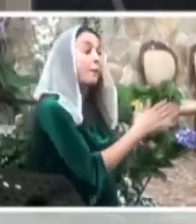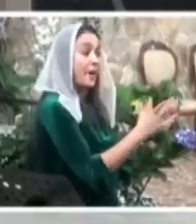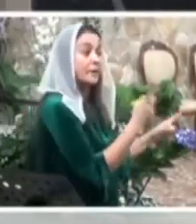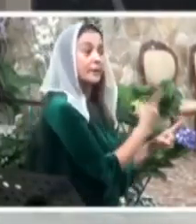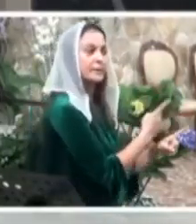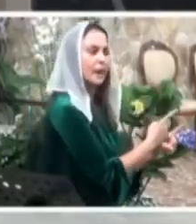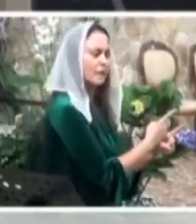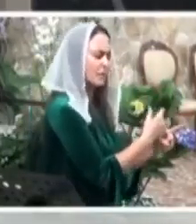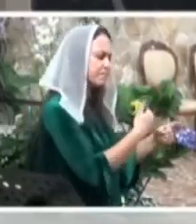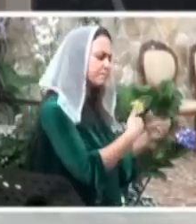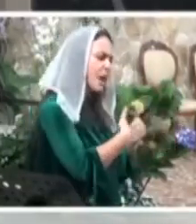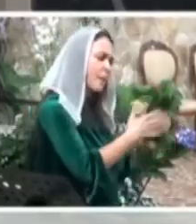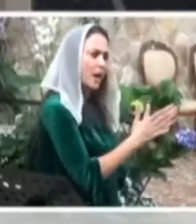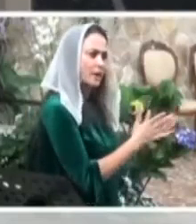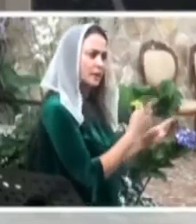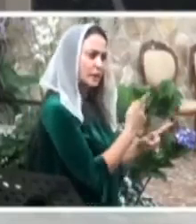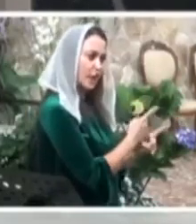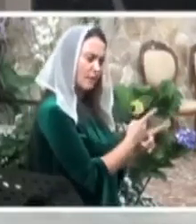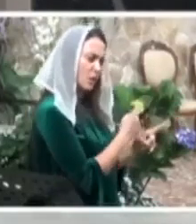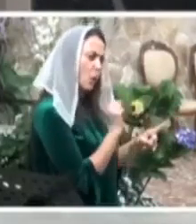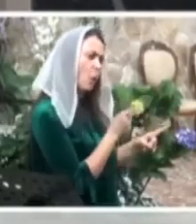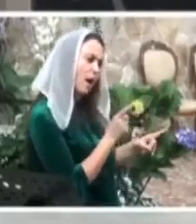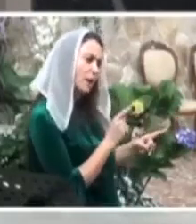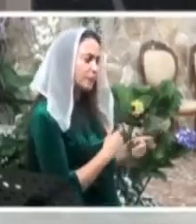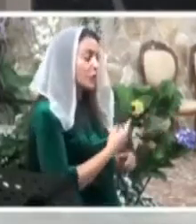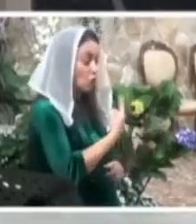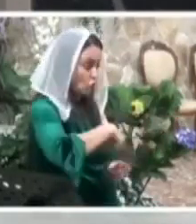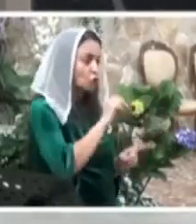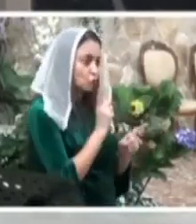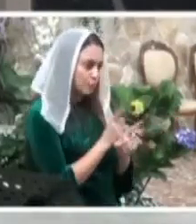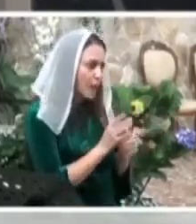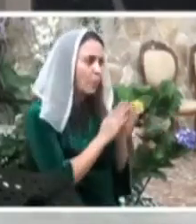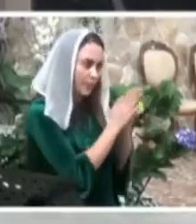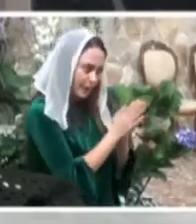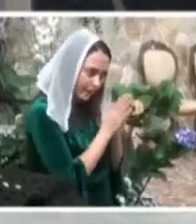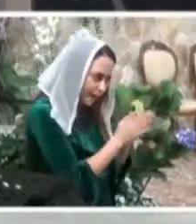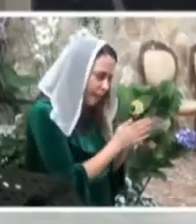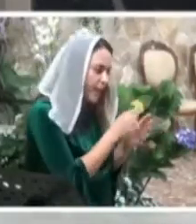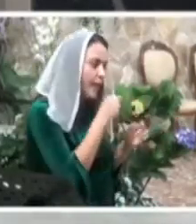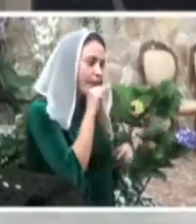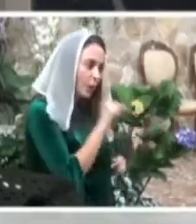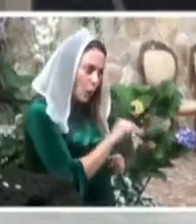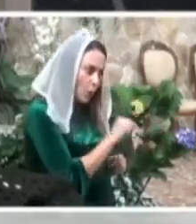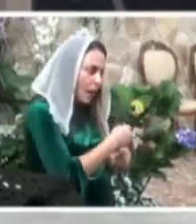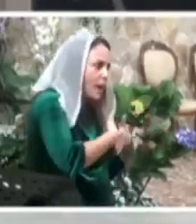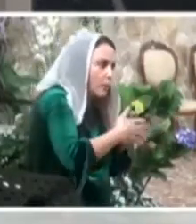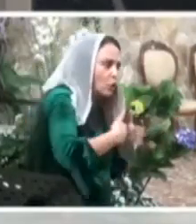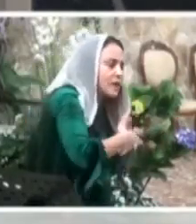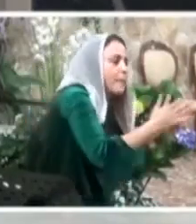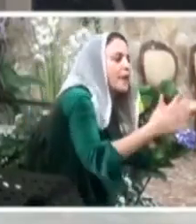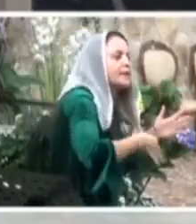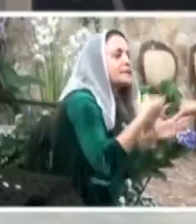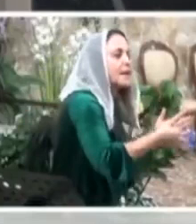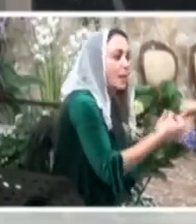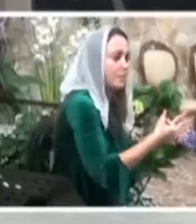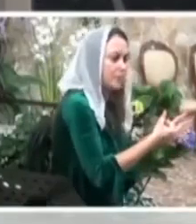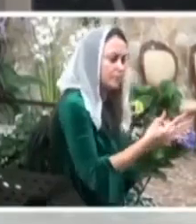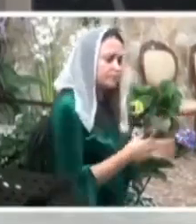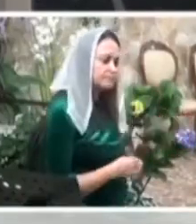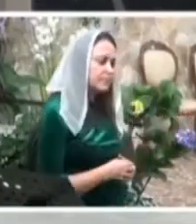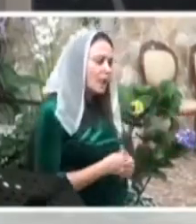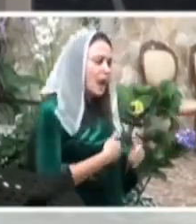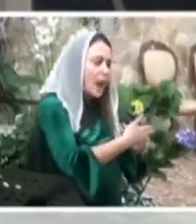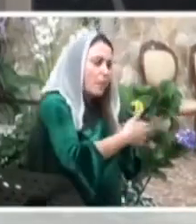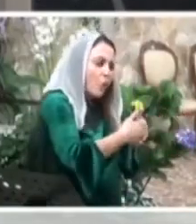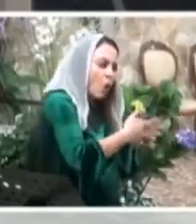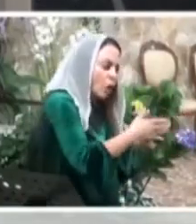ma è una porta che dobbiamo pregare affinché rimanga aperta.